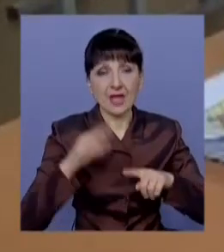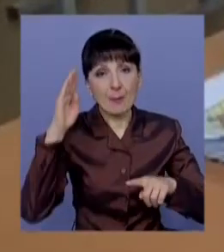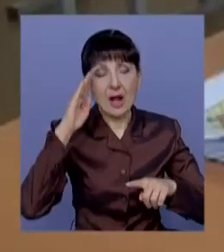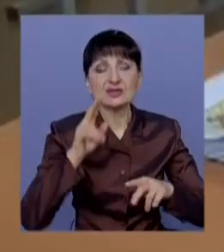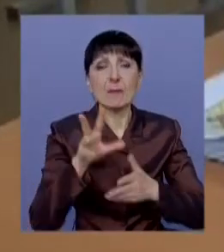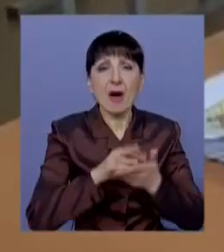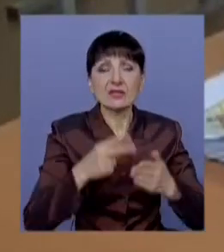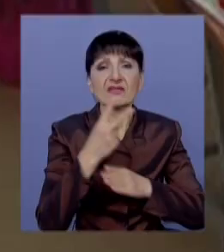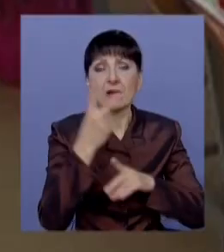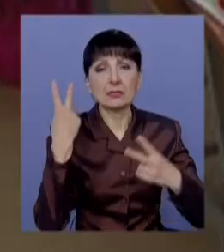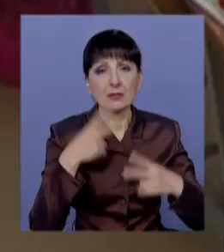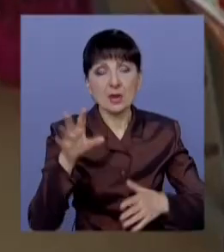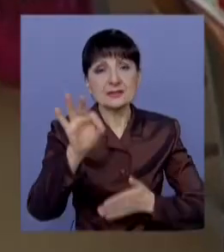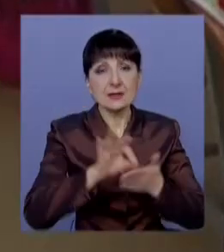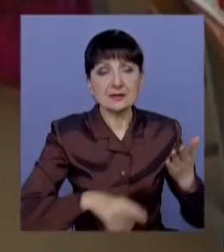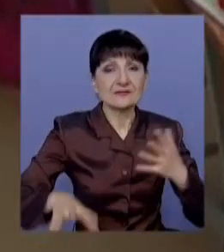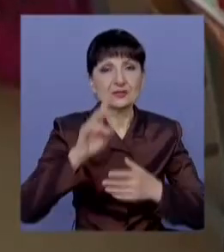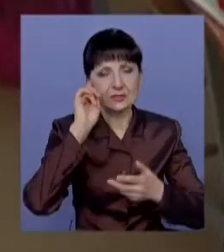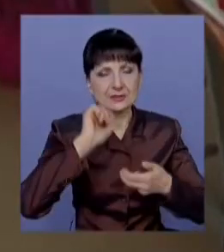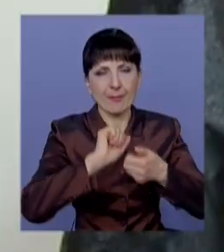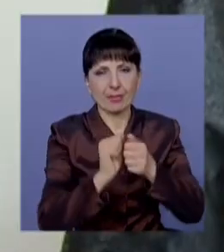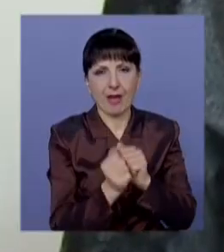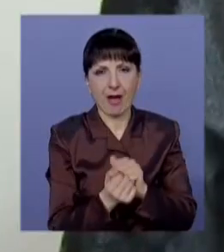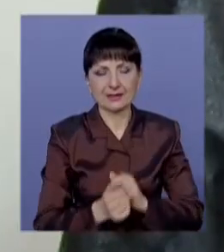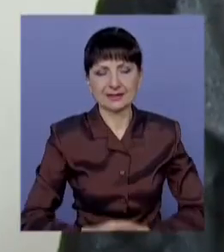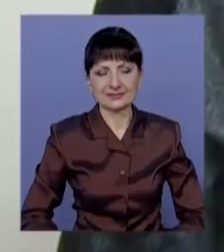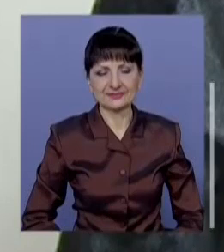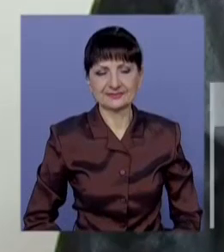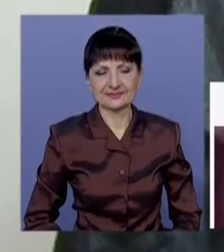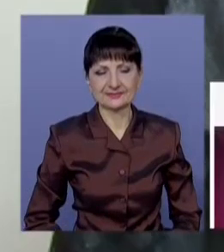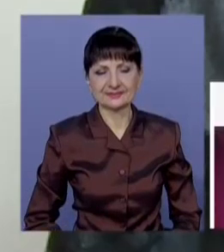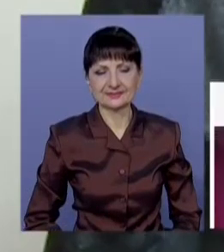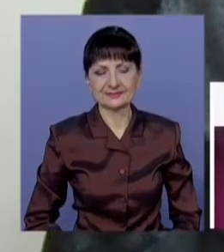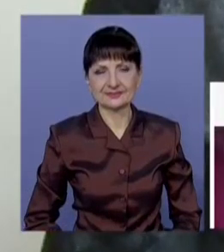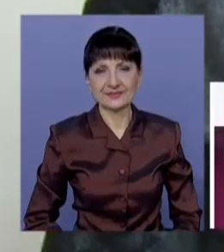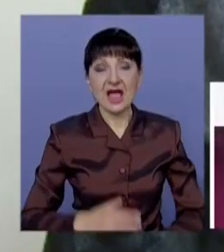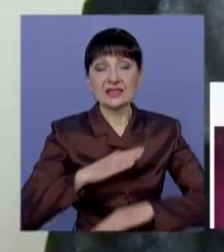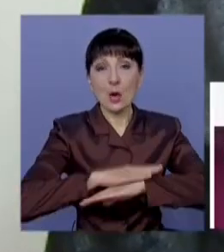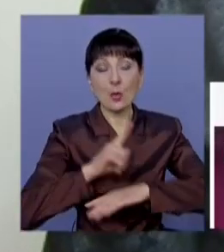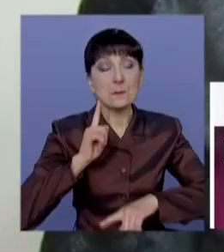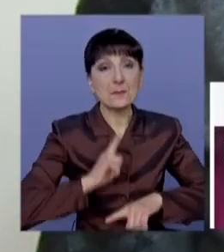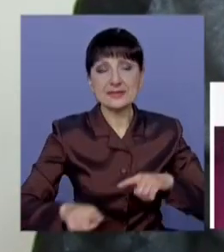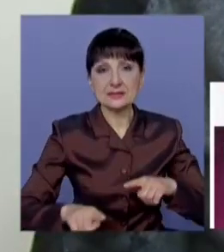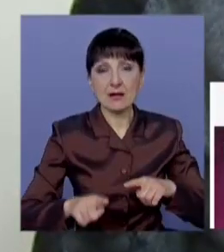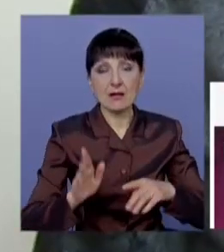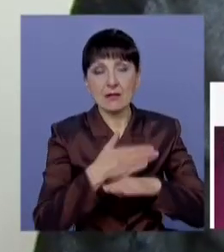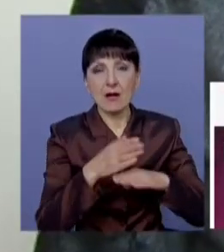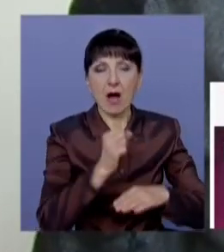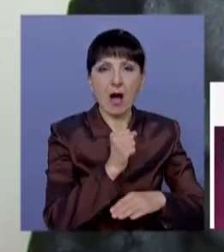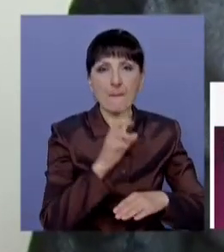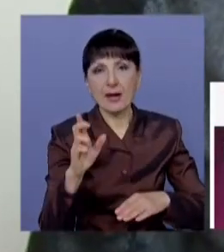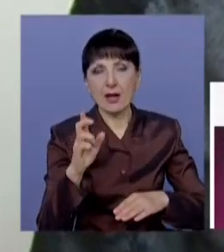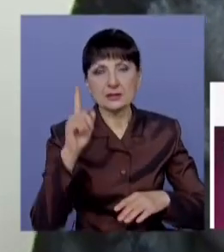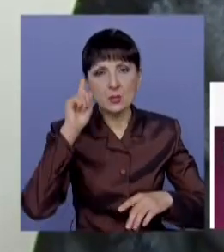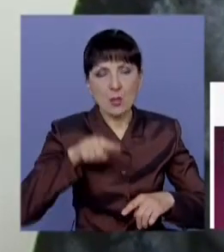повторять дважды, он запоминает абсолютно все с первого раза. На уроках он быстро начал различать гласные и согласные звуки,